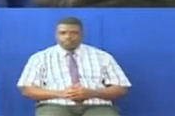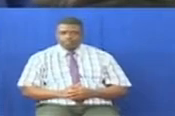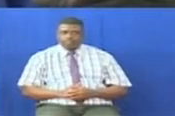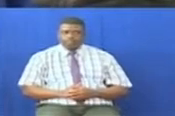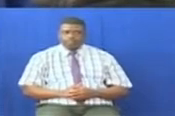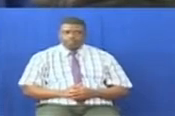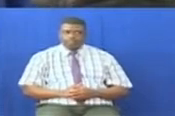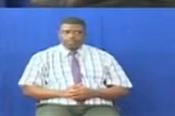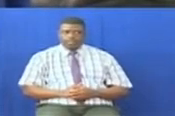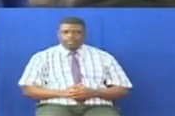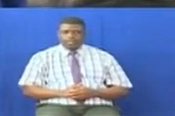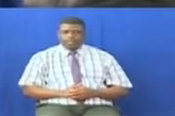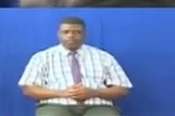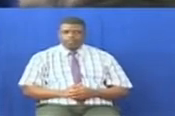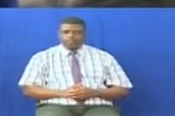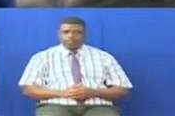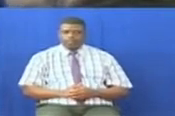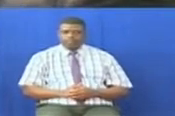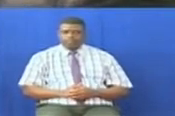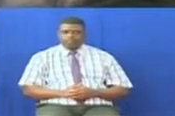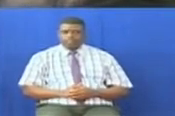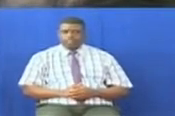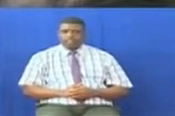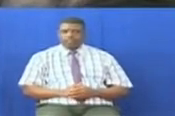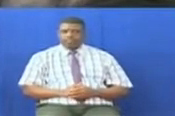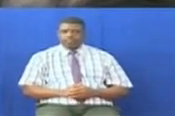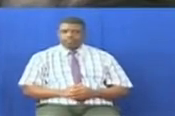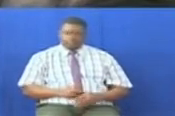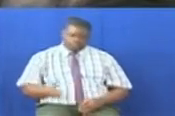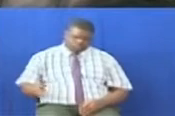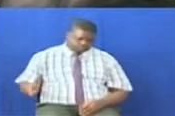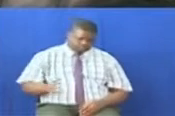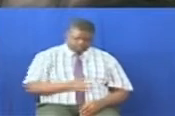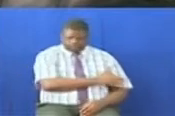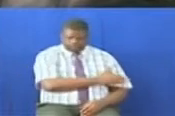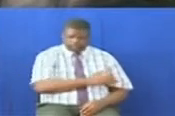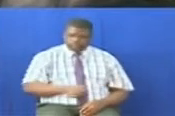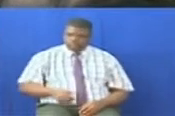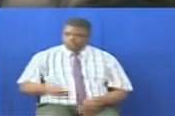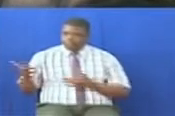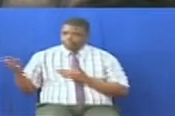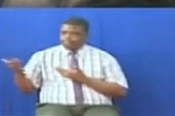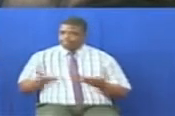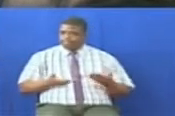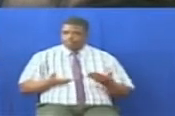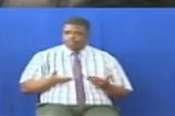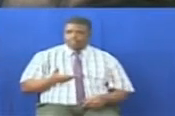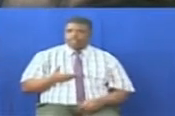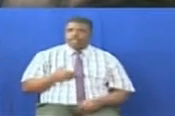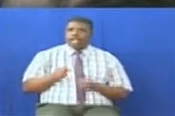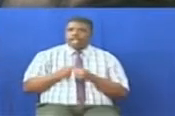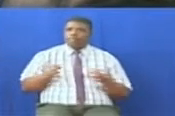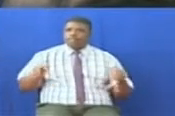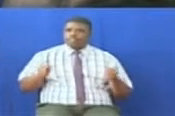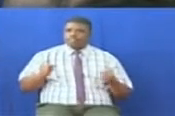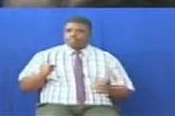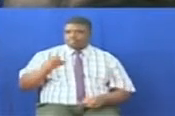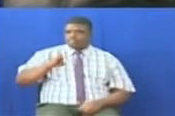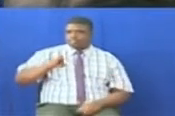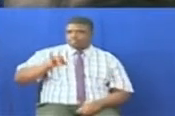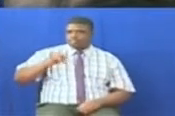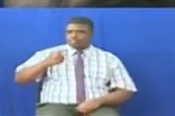Asante sana. Mheshimiwa Rita Kabati atafuatiwa na Mheshimiwa Aisha Rose Matembe.